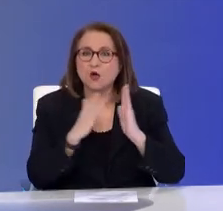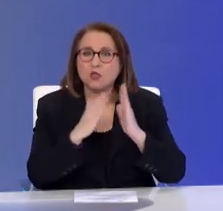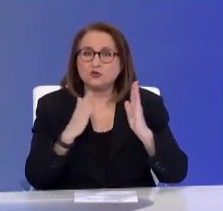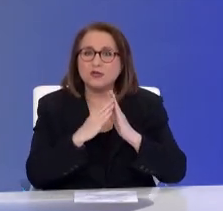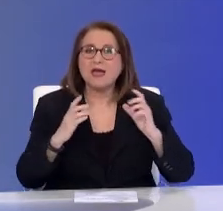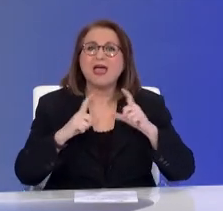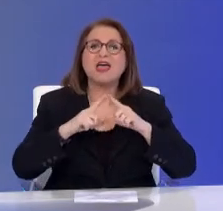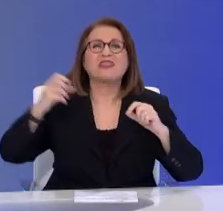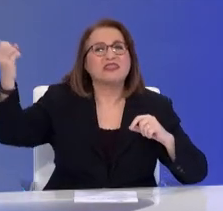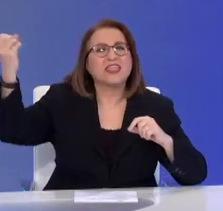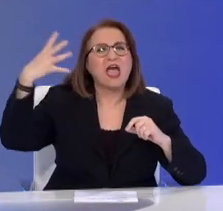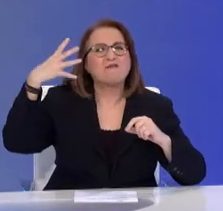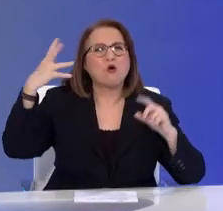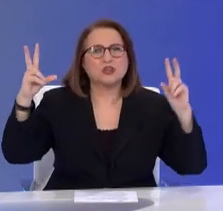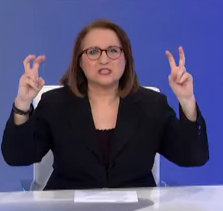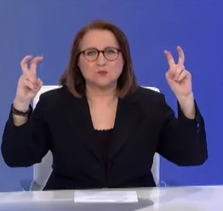που